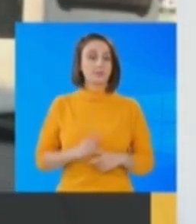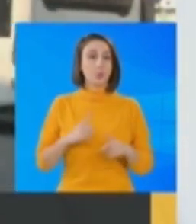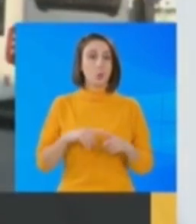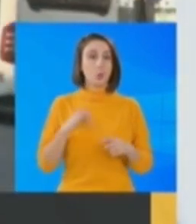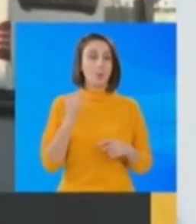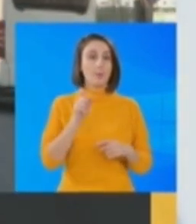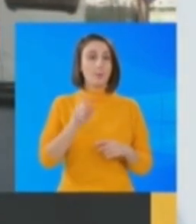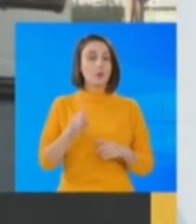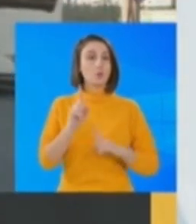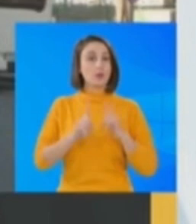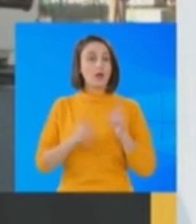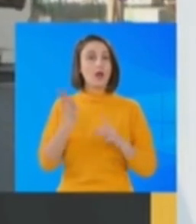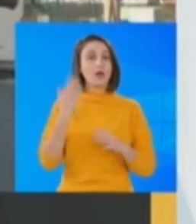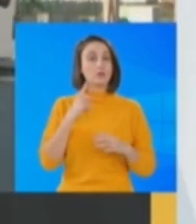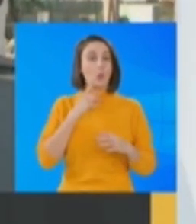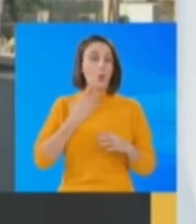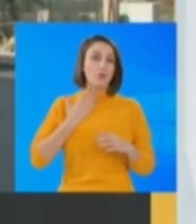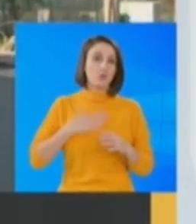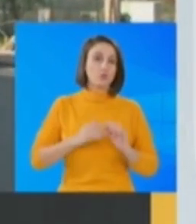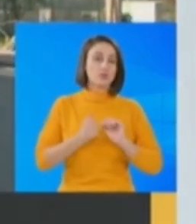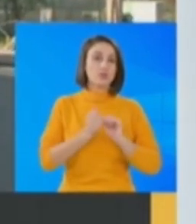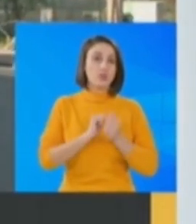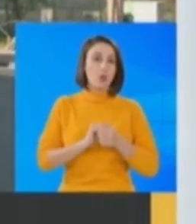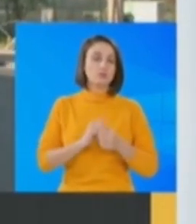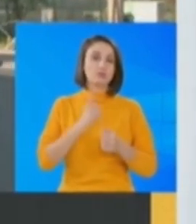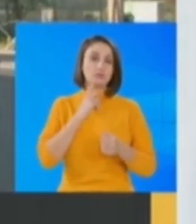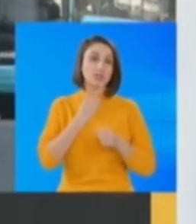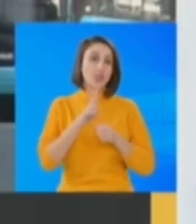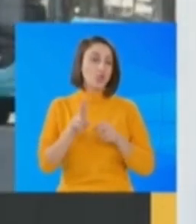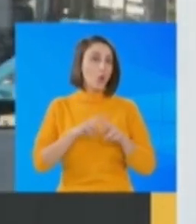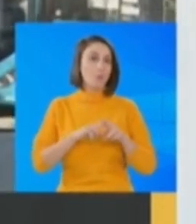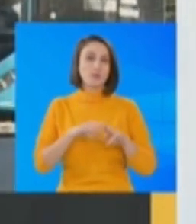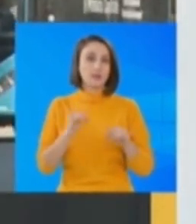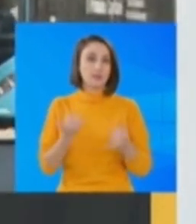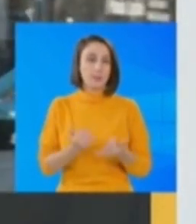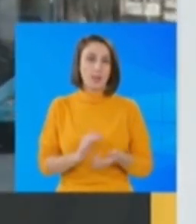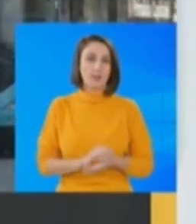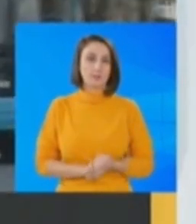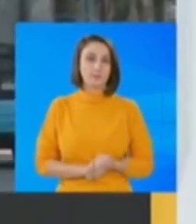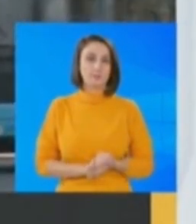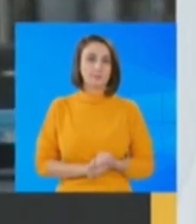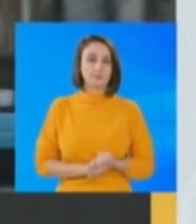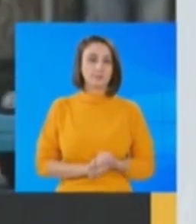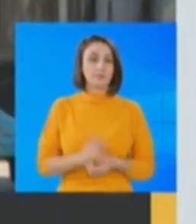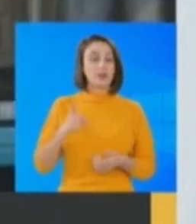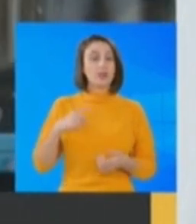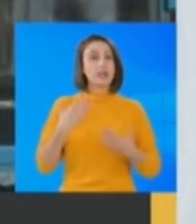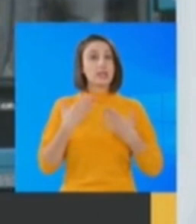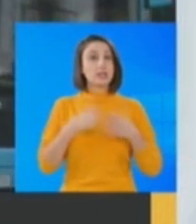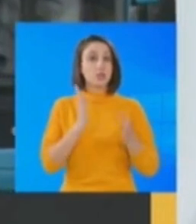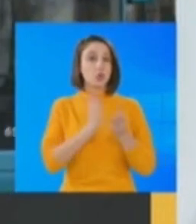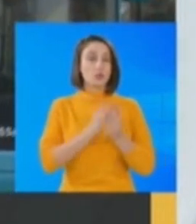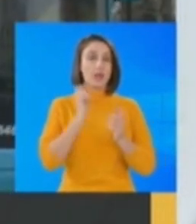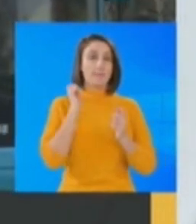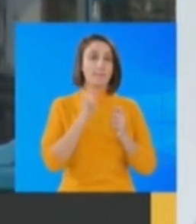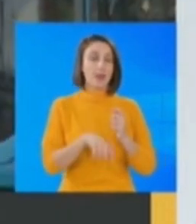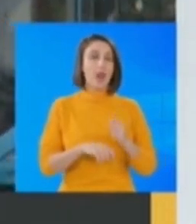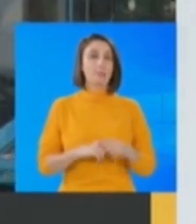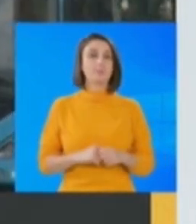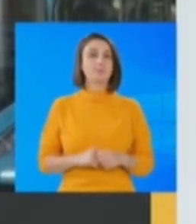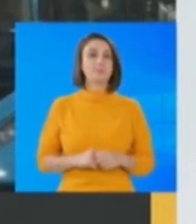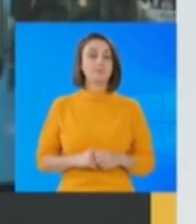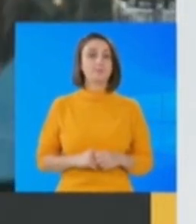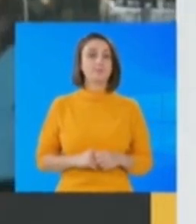cu călători, dacă a fost o intenție sau cum s-a întâmplat totul. Este așadar deschis un